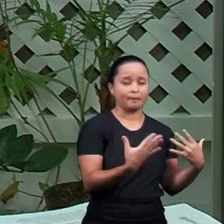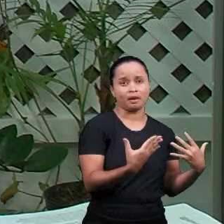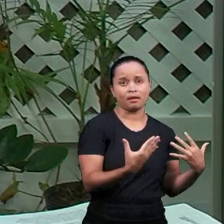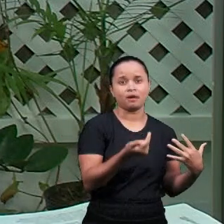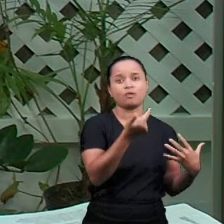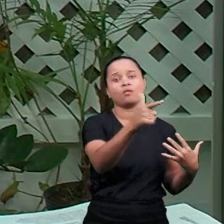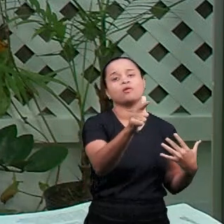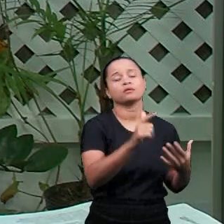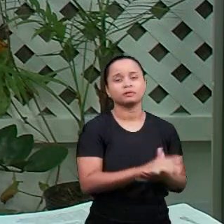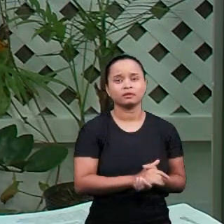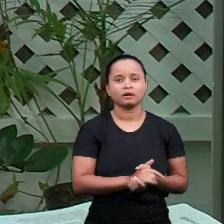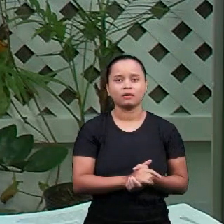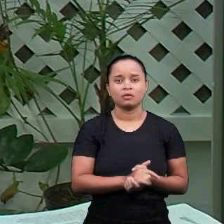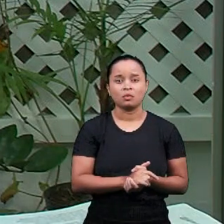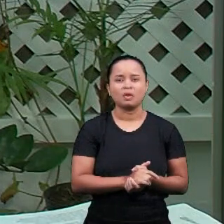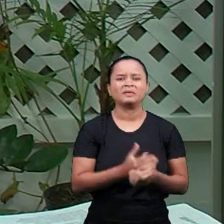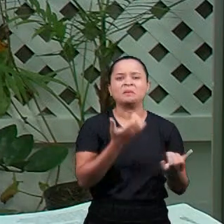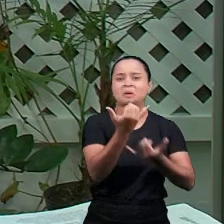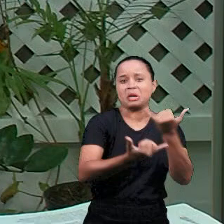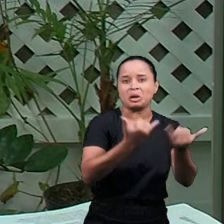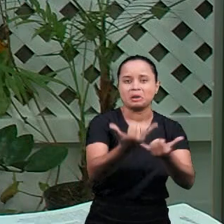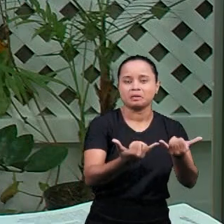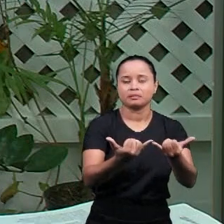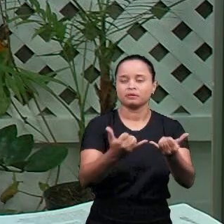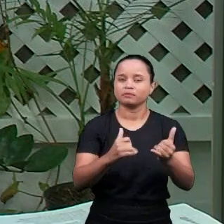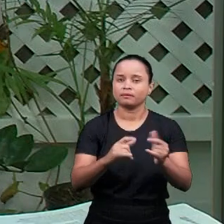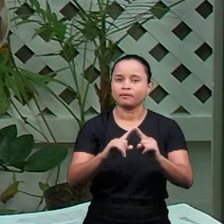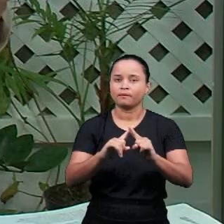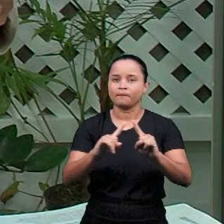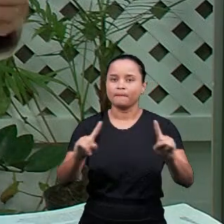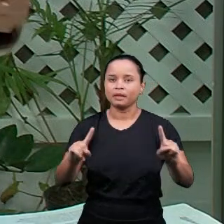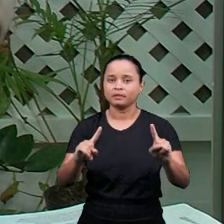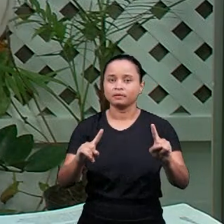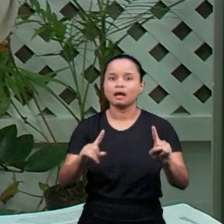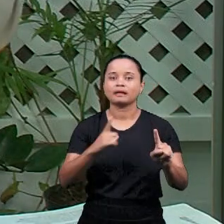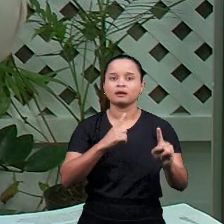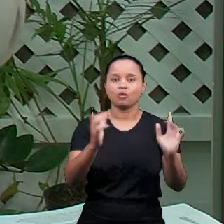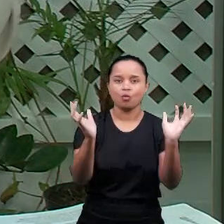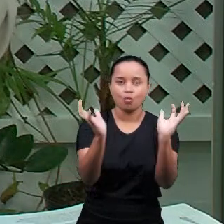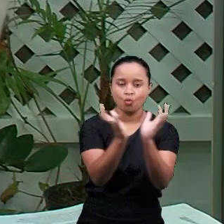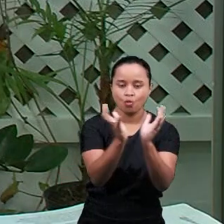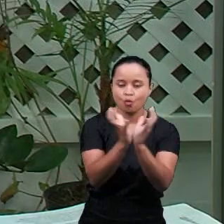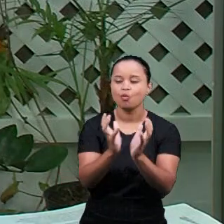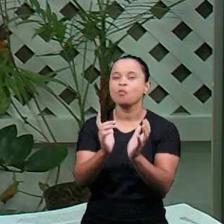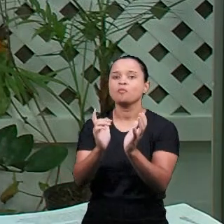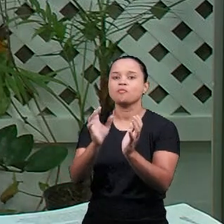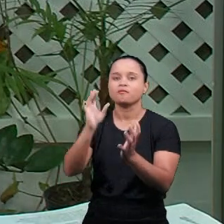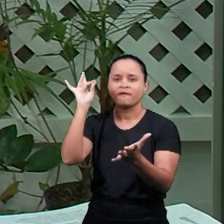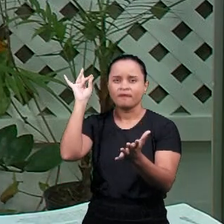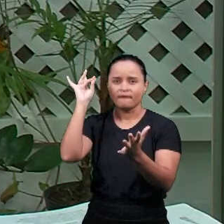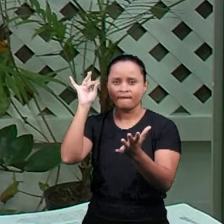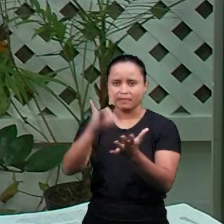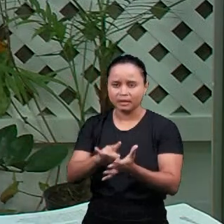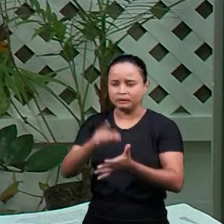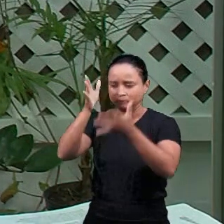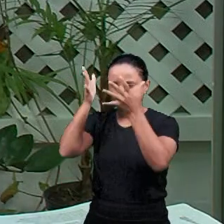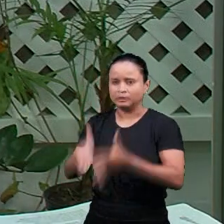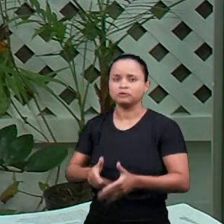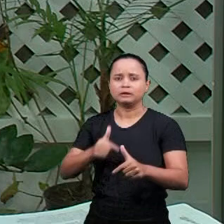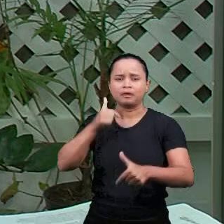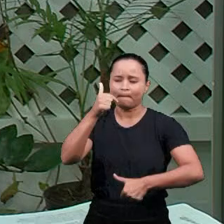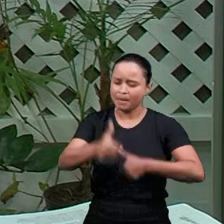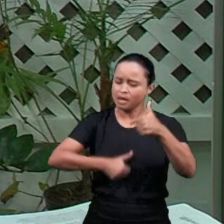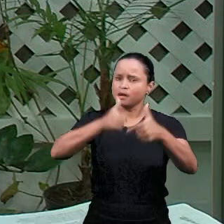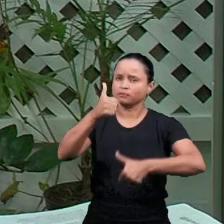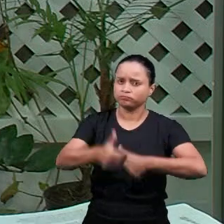en train de parler, l'autre en train de parler au téléphone, mais il y a un groupe qui travaille, qui est engagé dans